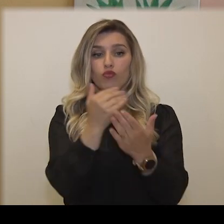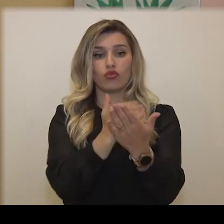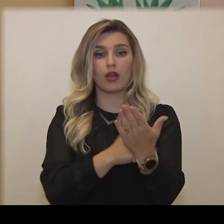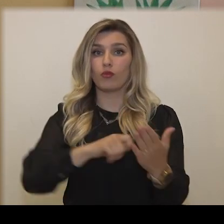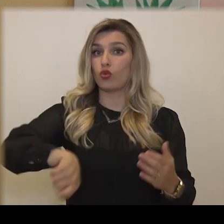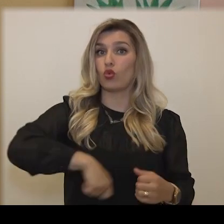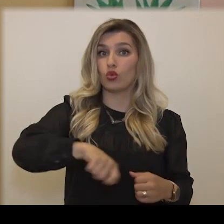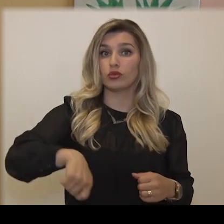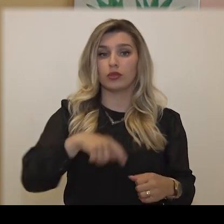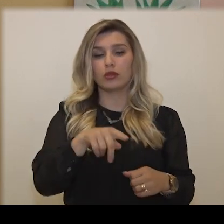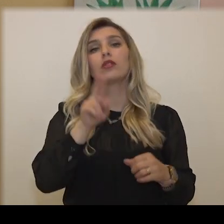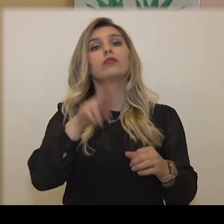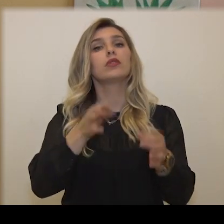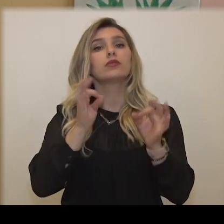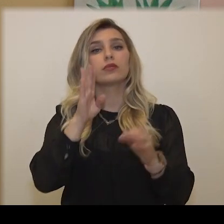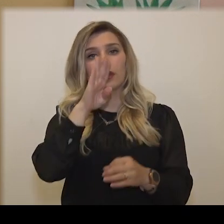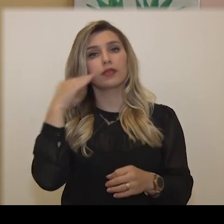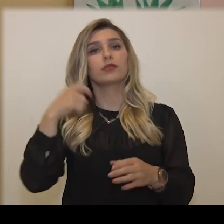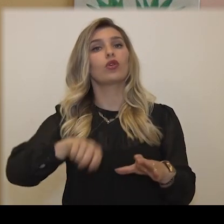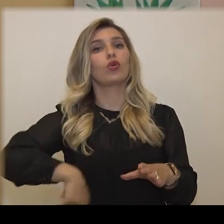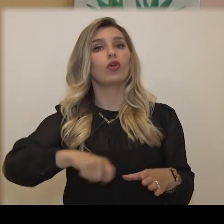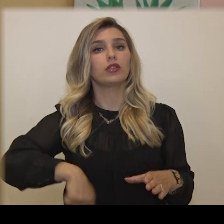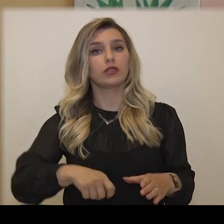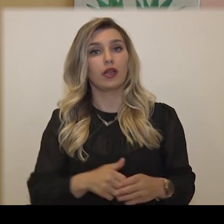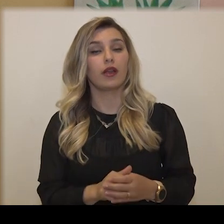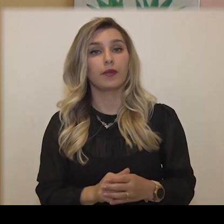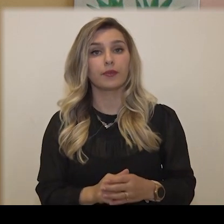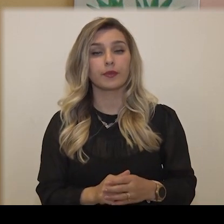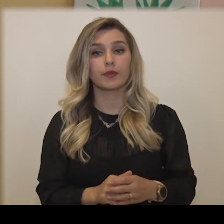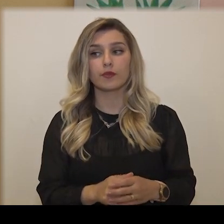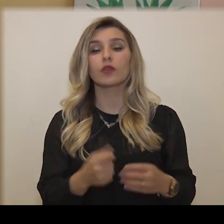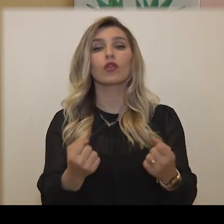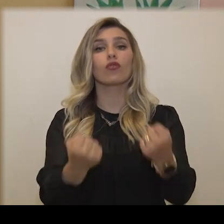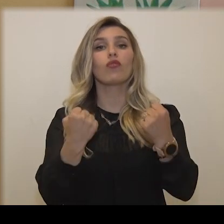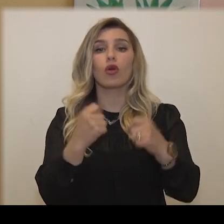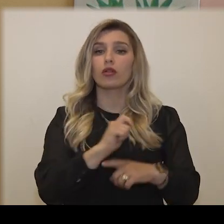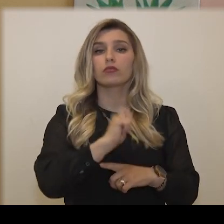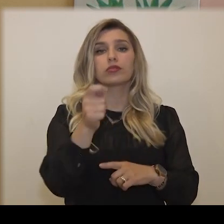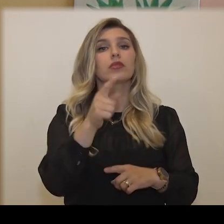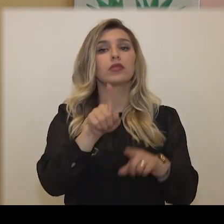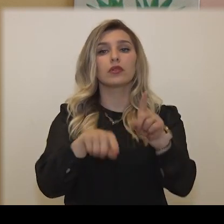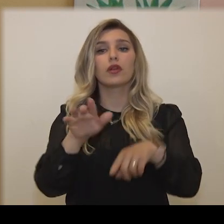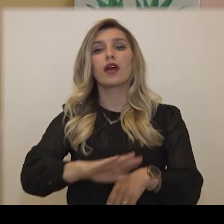bëhen ekspertë që asaj fushë, me të forë se fëmijët